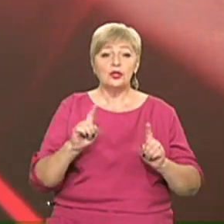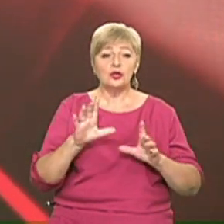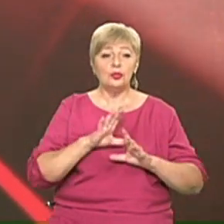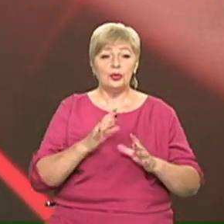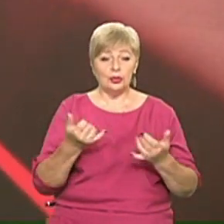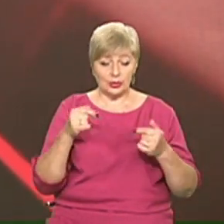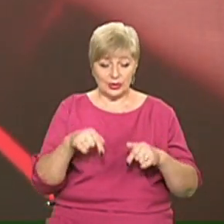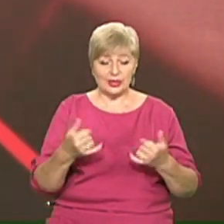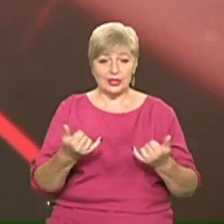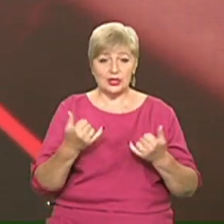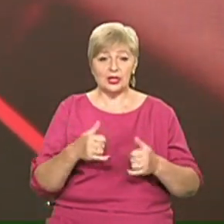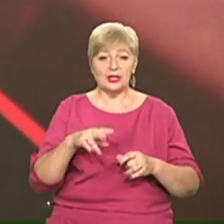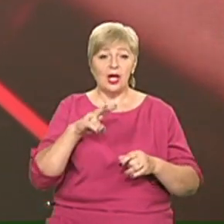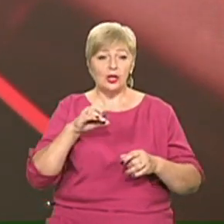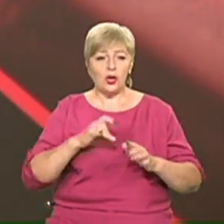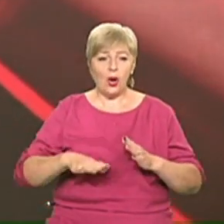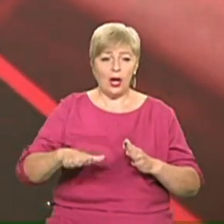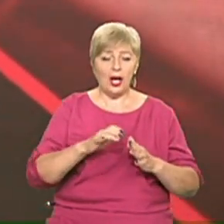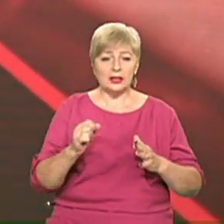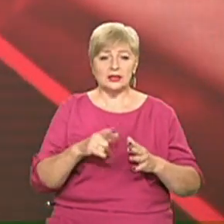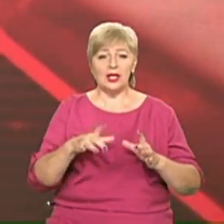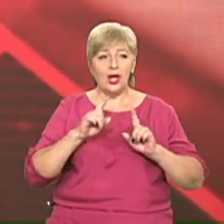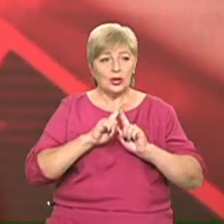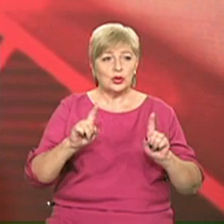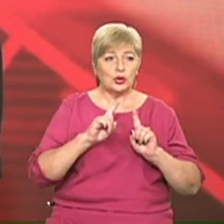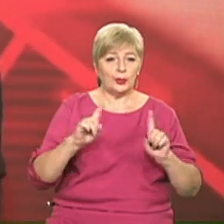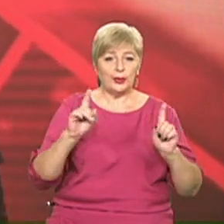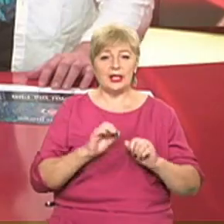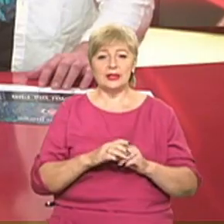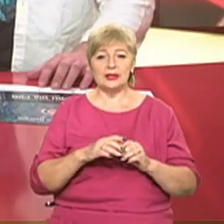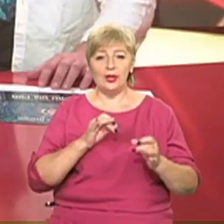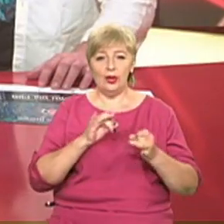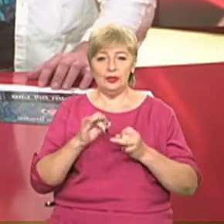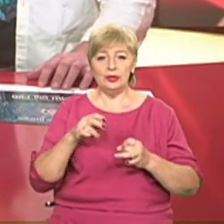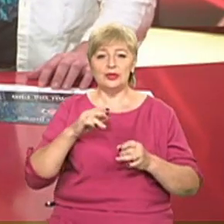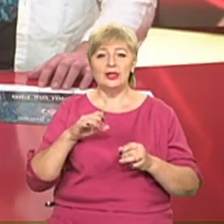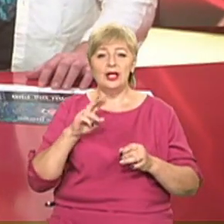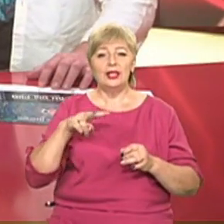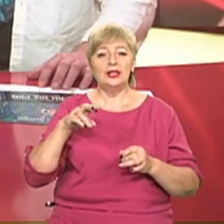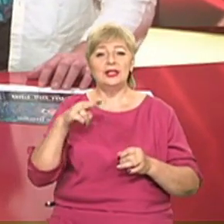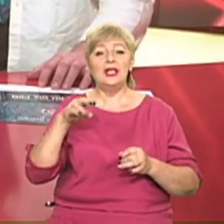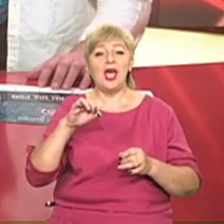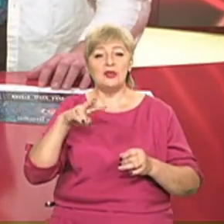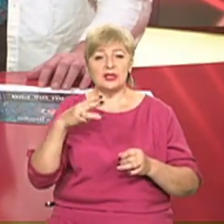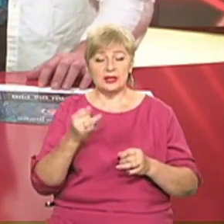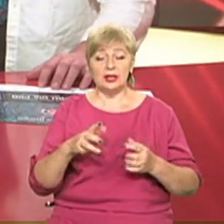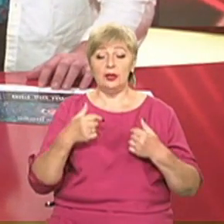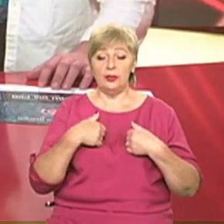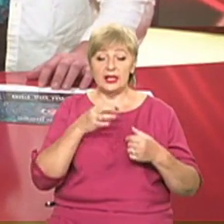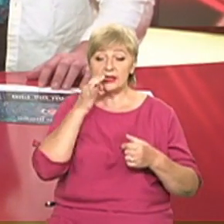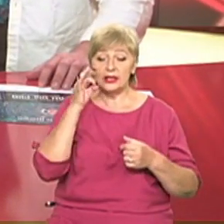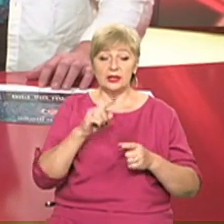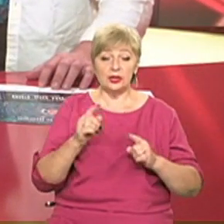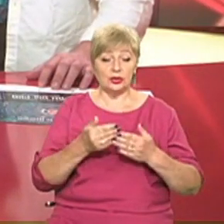Локації, програми та сюрпризи говоримо з директором фестивалю Максимом Демський. Добрий день. Доброго дня. Ми вже сказали, що до